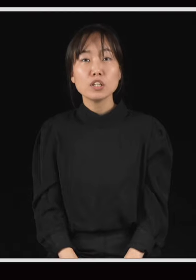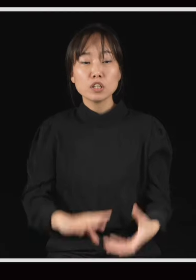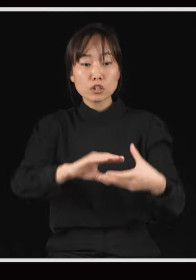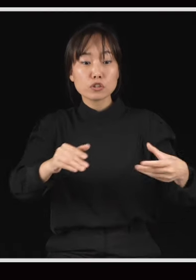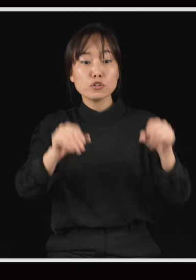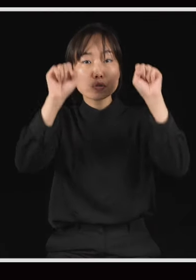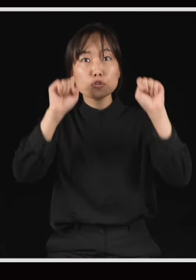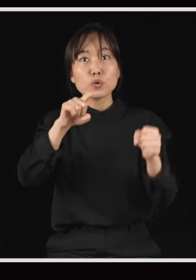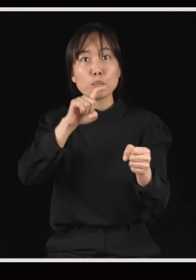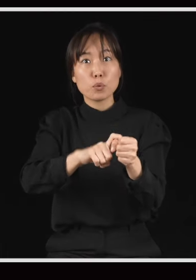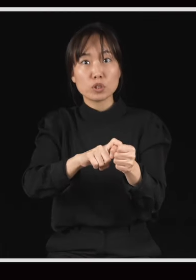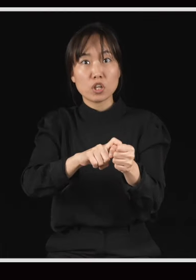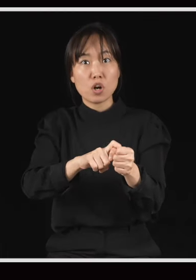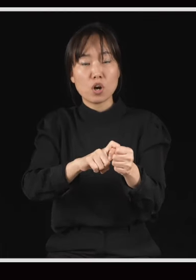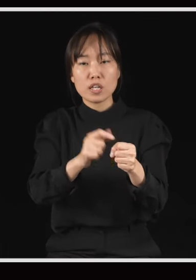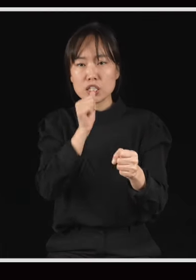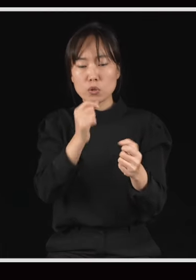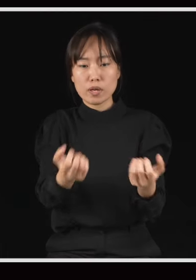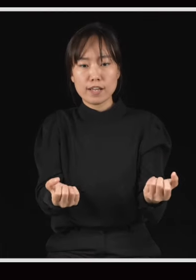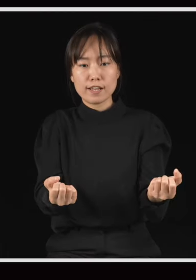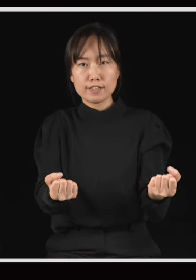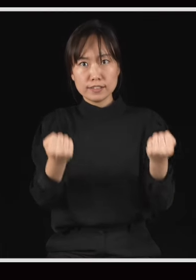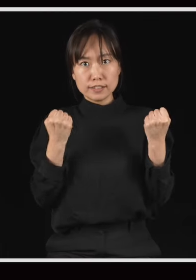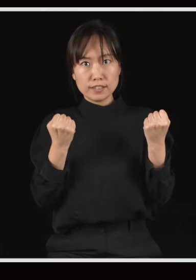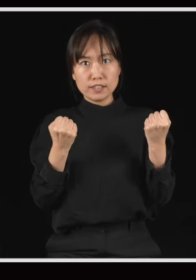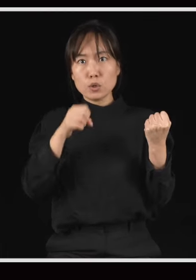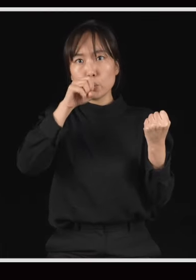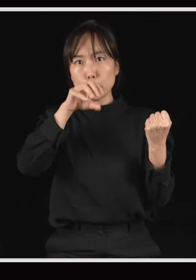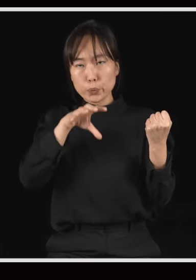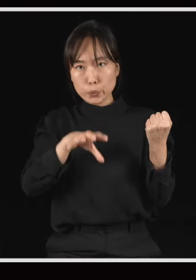하면서도 보통은 웨이트를 들 때 숨을 내쉬죠.